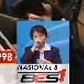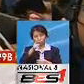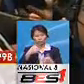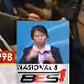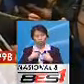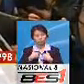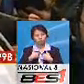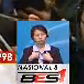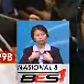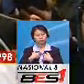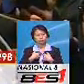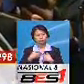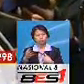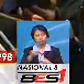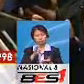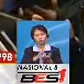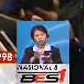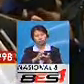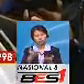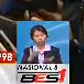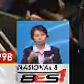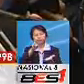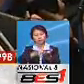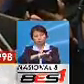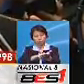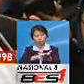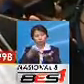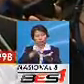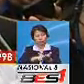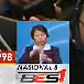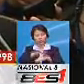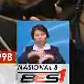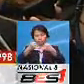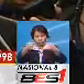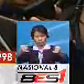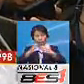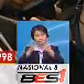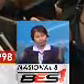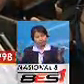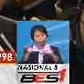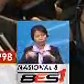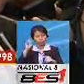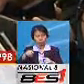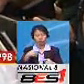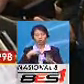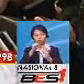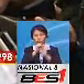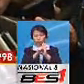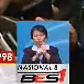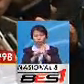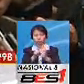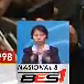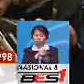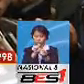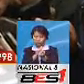antara yang ingin kita ambil kira ialah pendaftaran apa ni online newspaper tetapi kena ada kriteria-kriteria yang